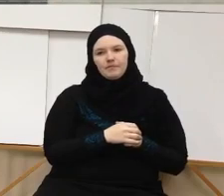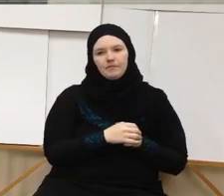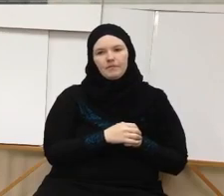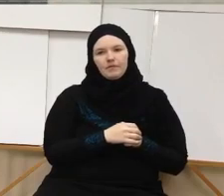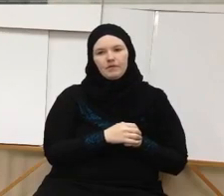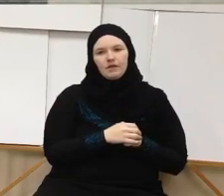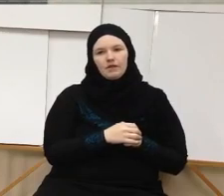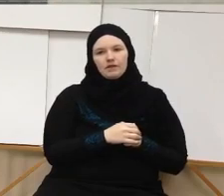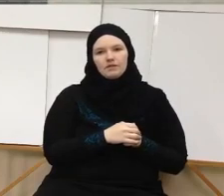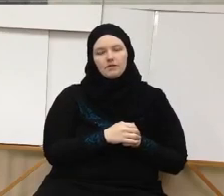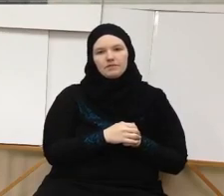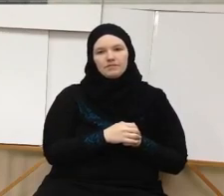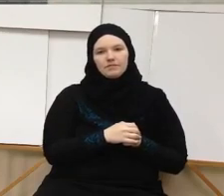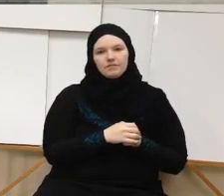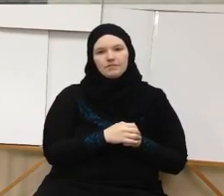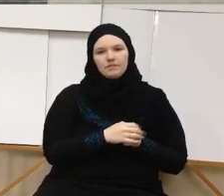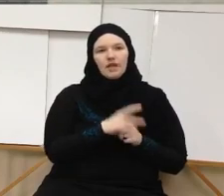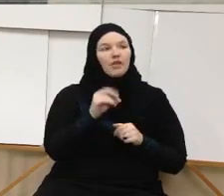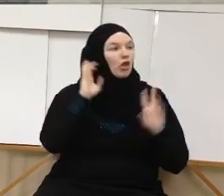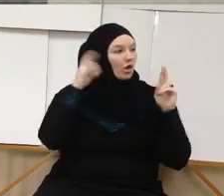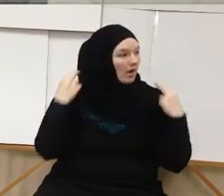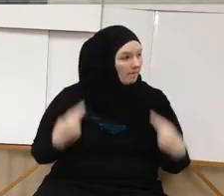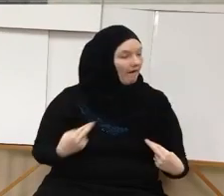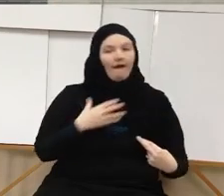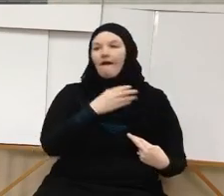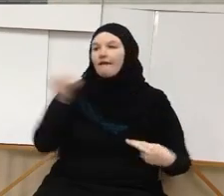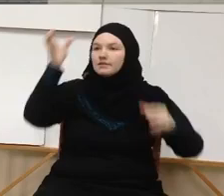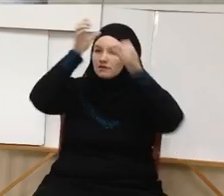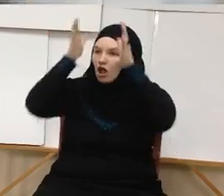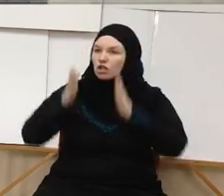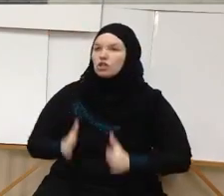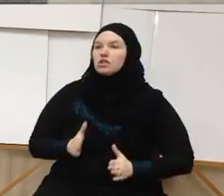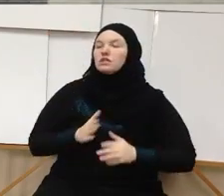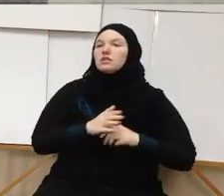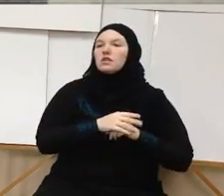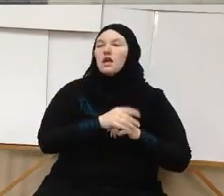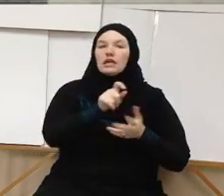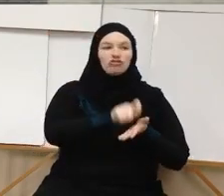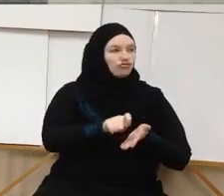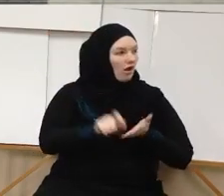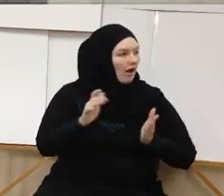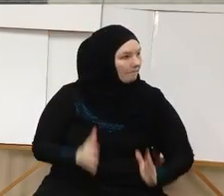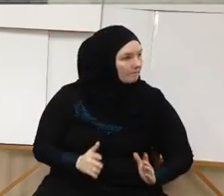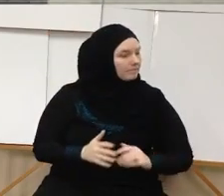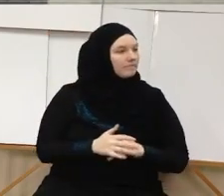والربانيون والأحبار. And the rabbis and scholars and anchorites and